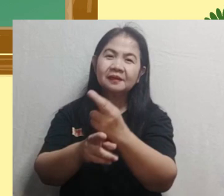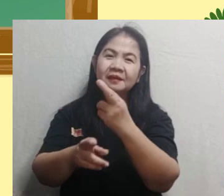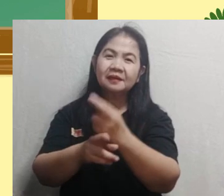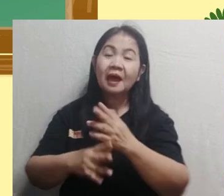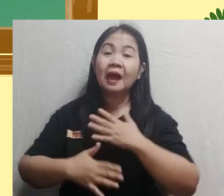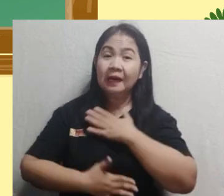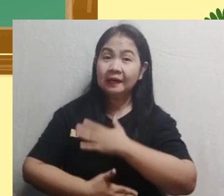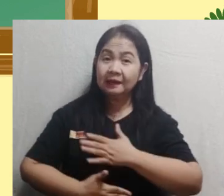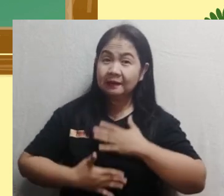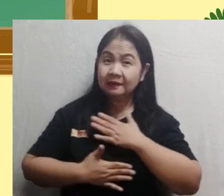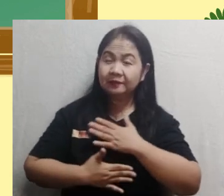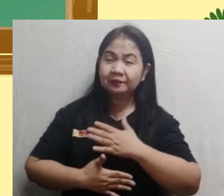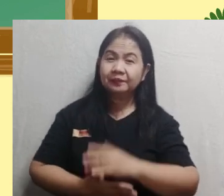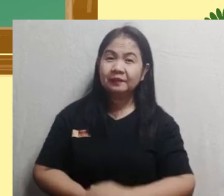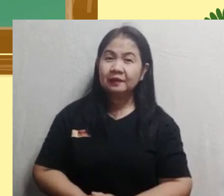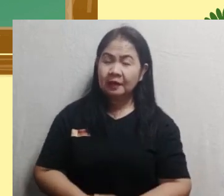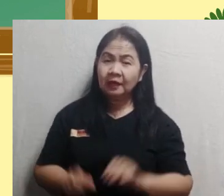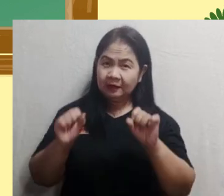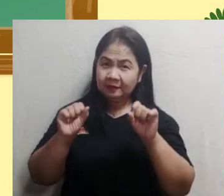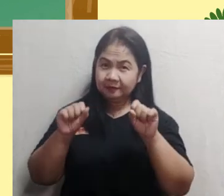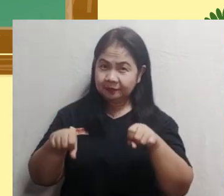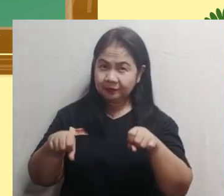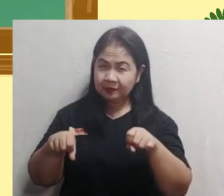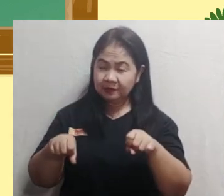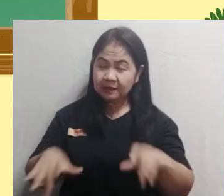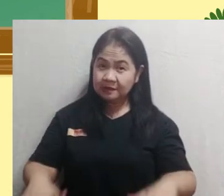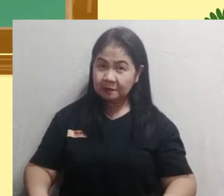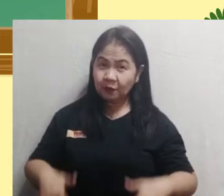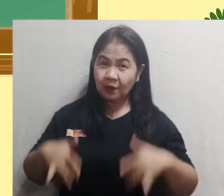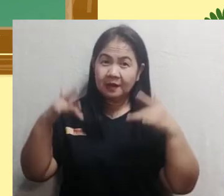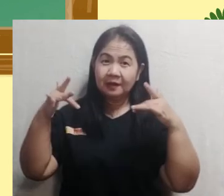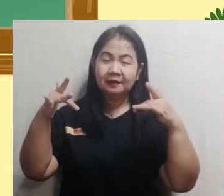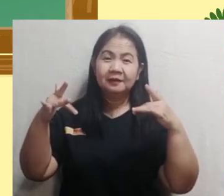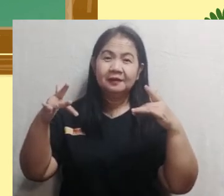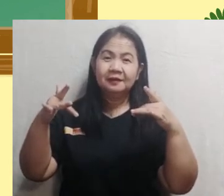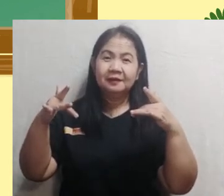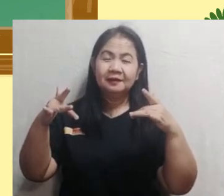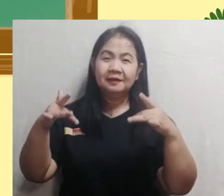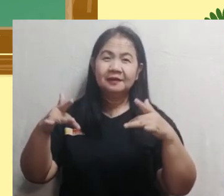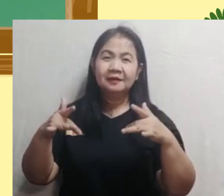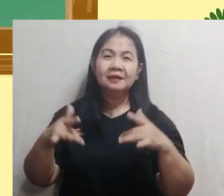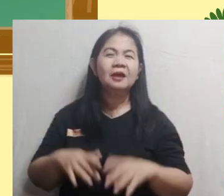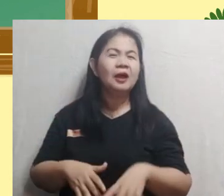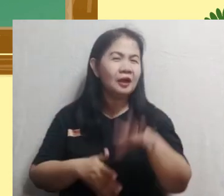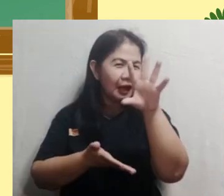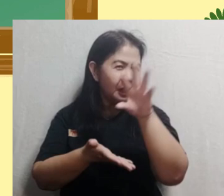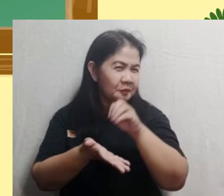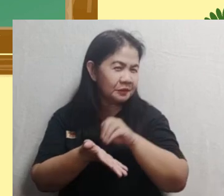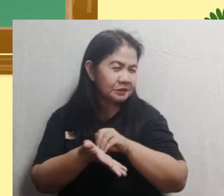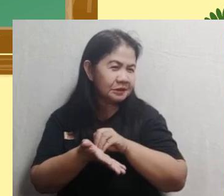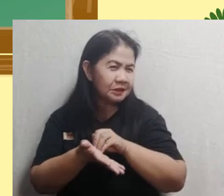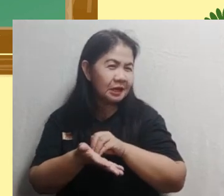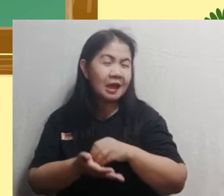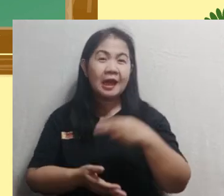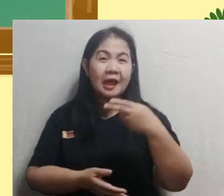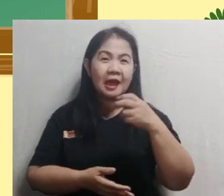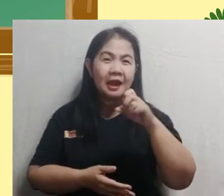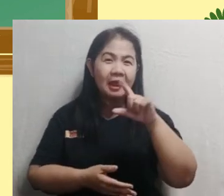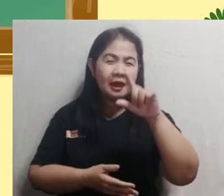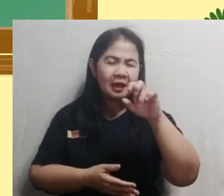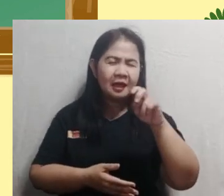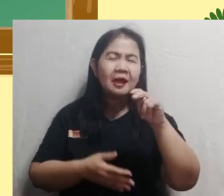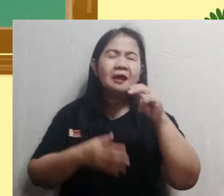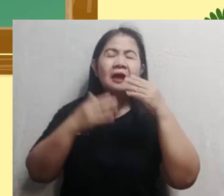tinatamasa. Kaya mo ba itong isabuhay? Gayahin mo si Helen. Magpasalamat ka rin sa mga